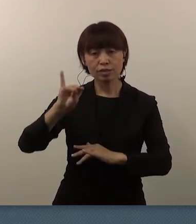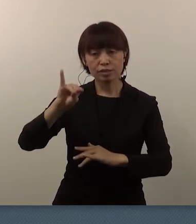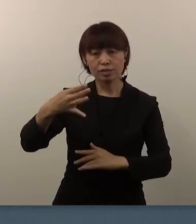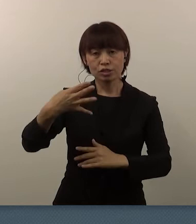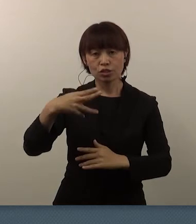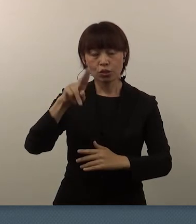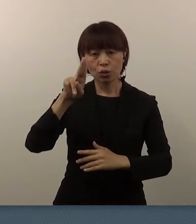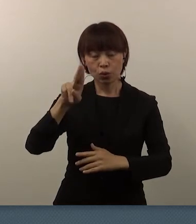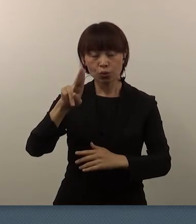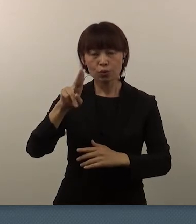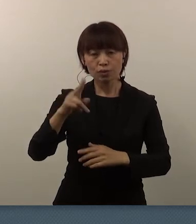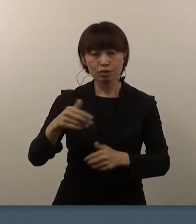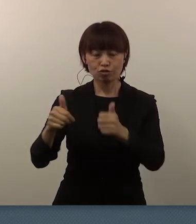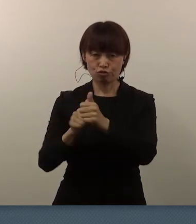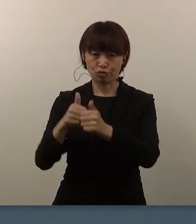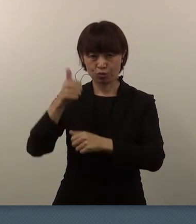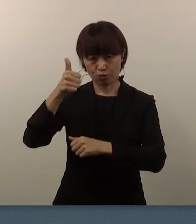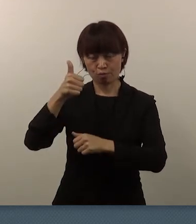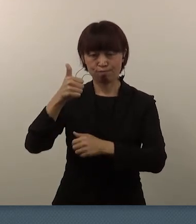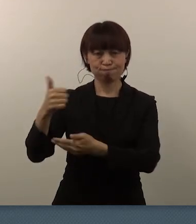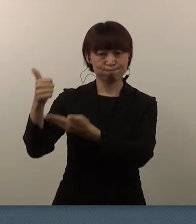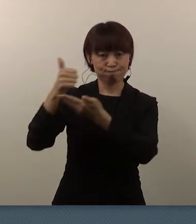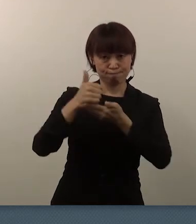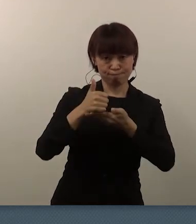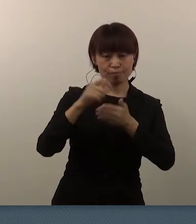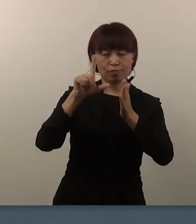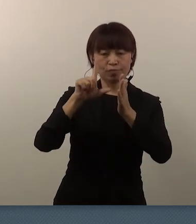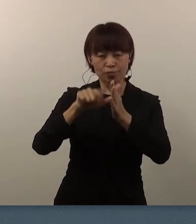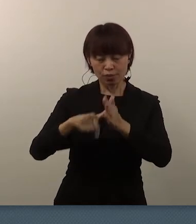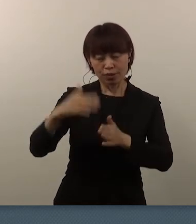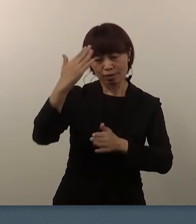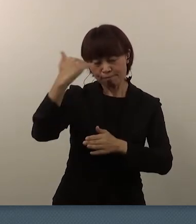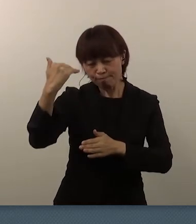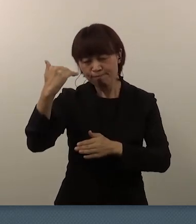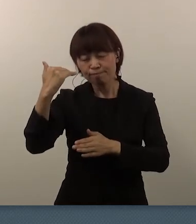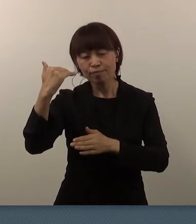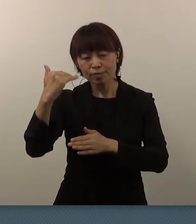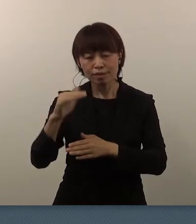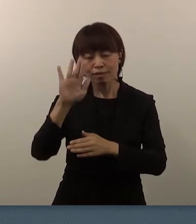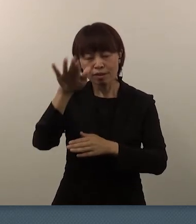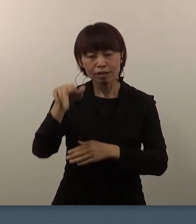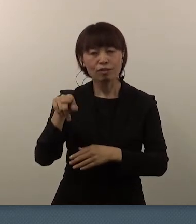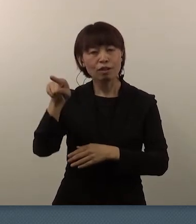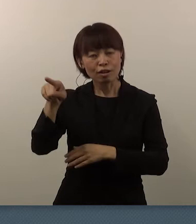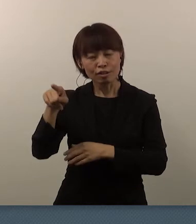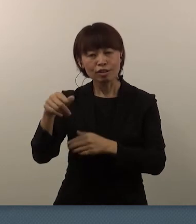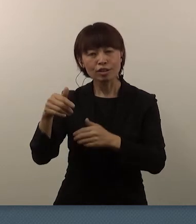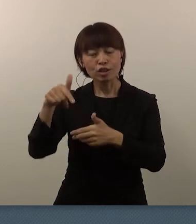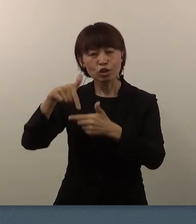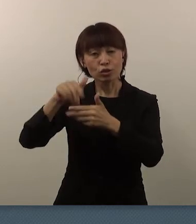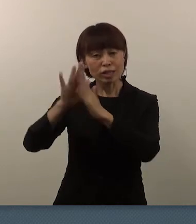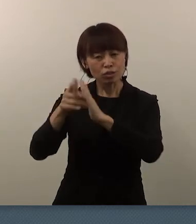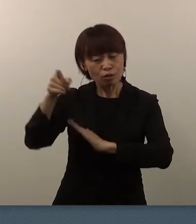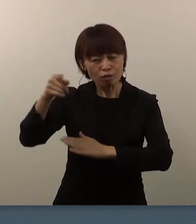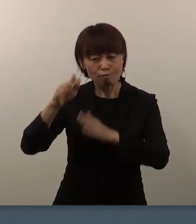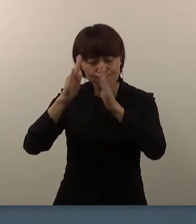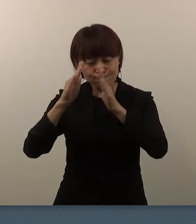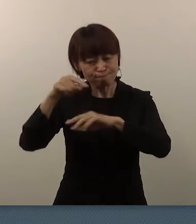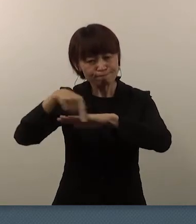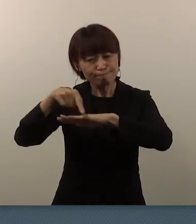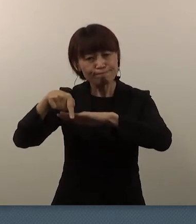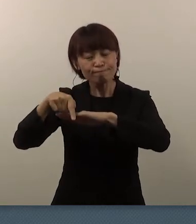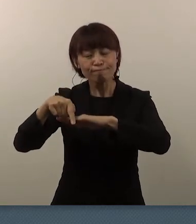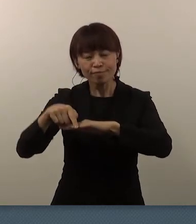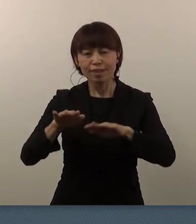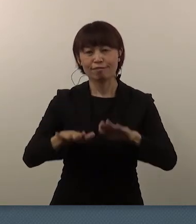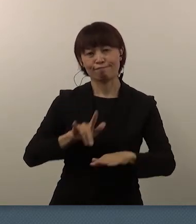県にお越しいただいた際に、熱烈なお招きをいただき、今回の訪問に関しても、遼寧省側のご尽力で実現したものであ